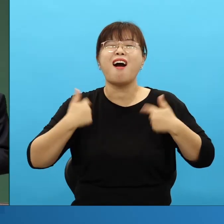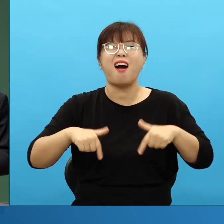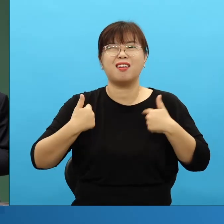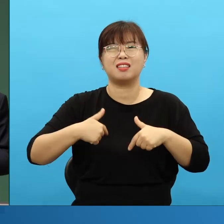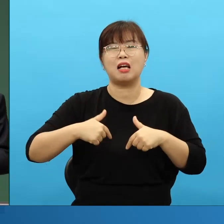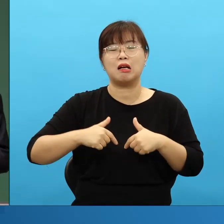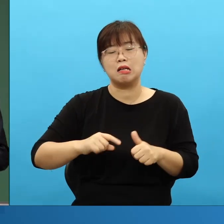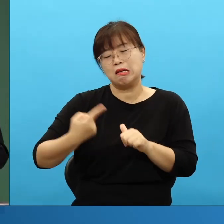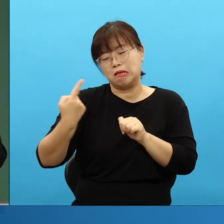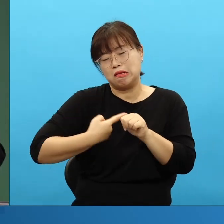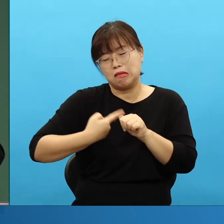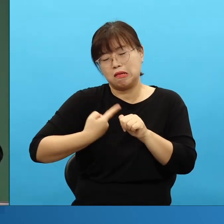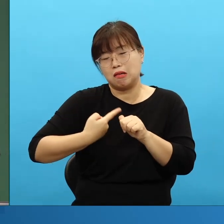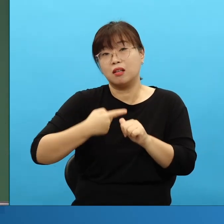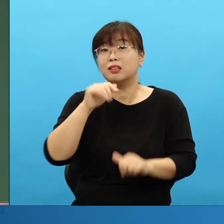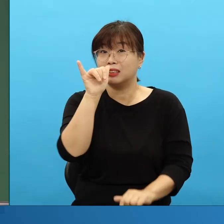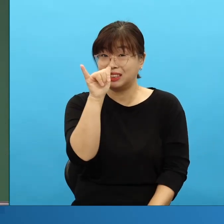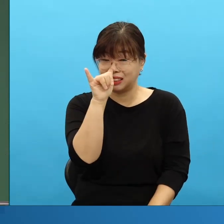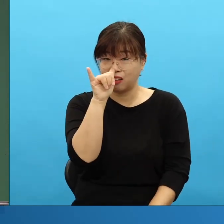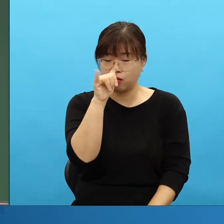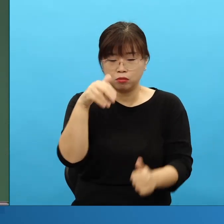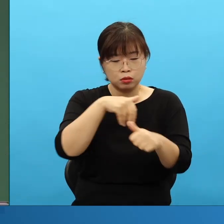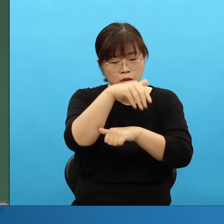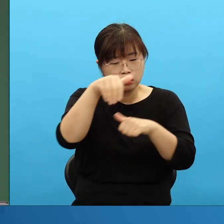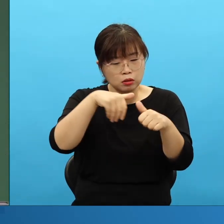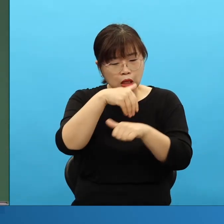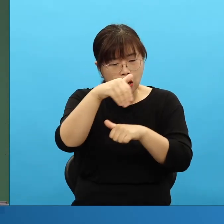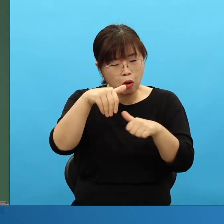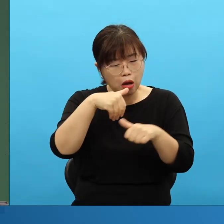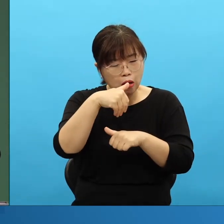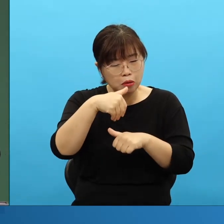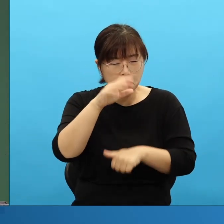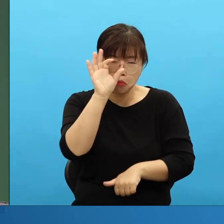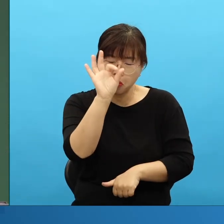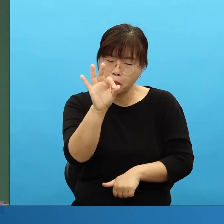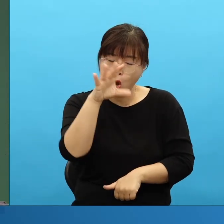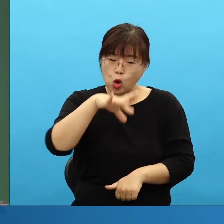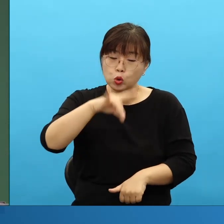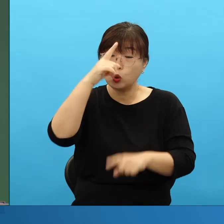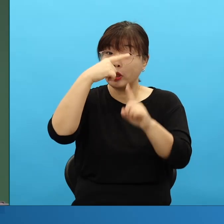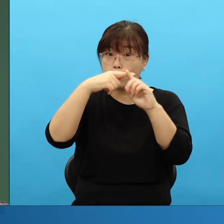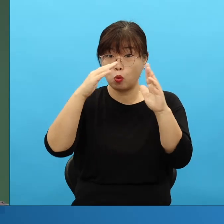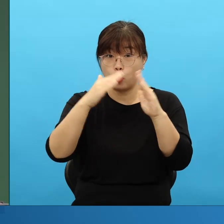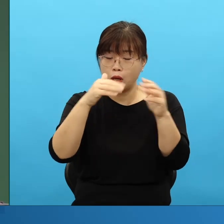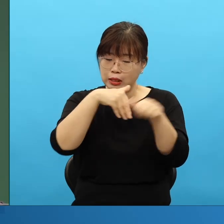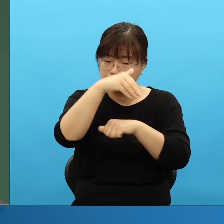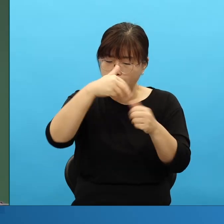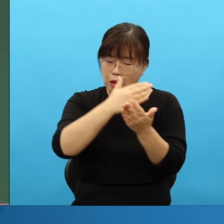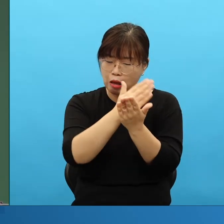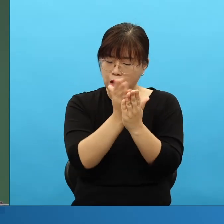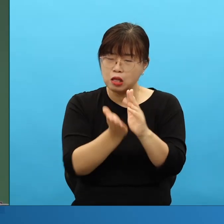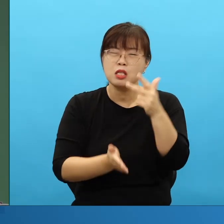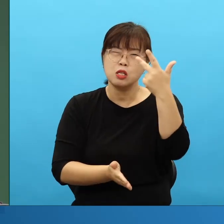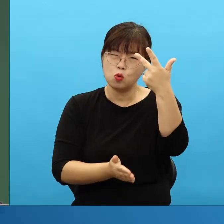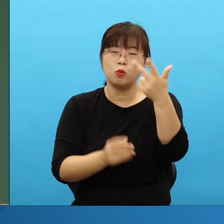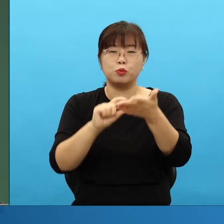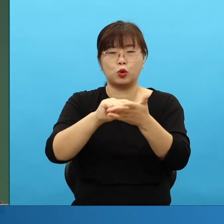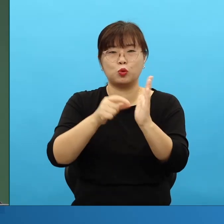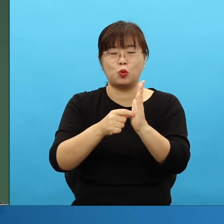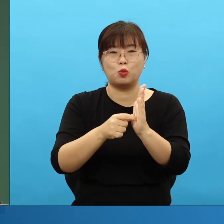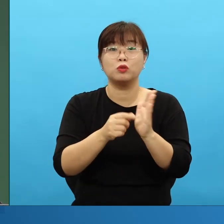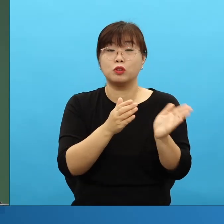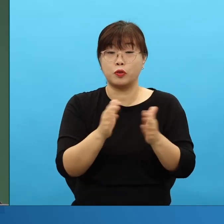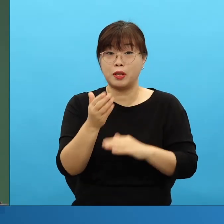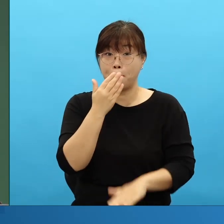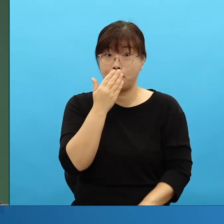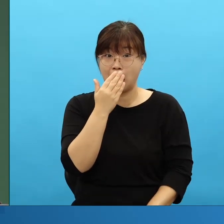historical understanding of this. Of course, whenever you preach the gospel, you face persecution, but the early church experienced seven different of these kinds of instances. 예,